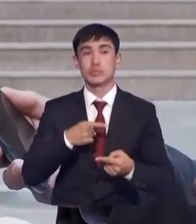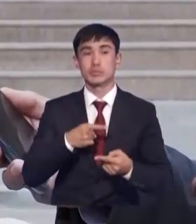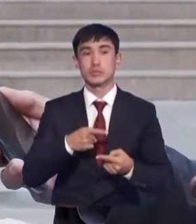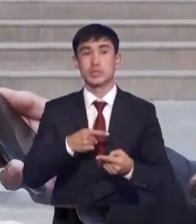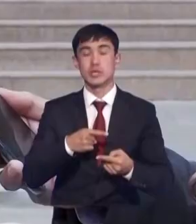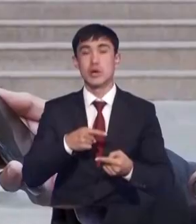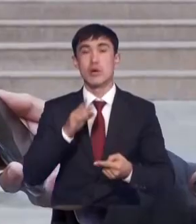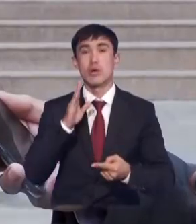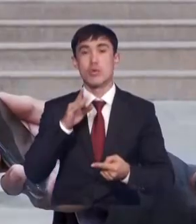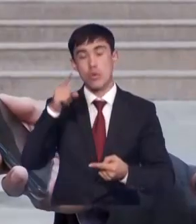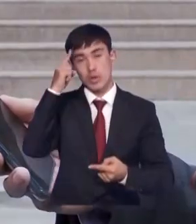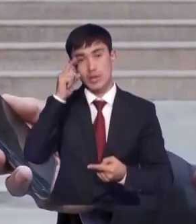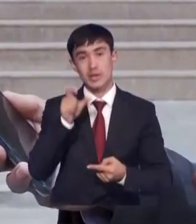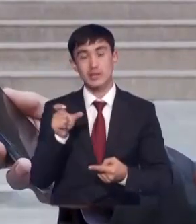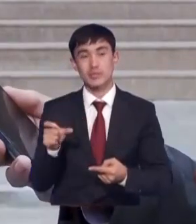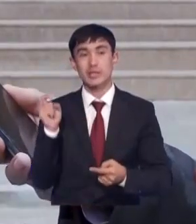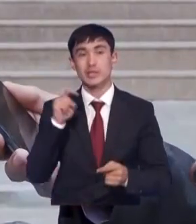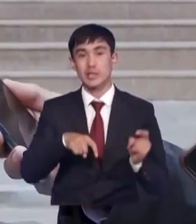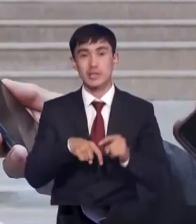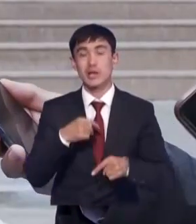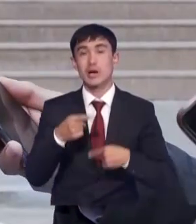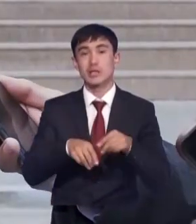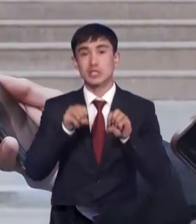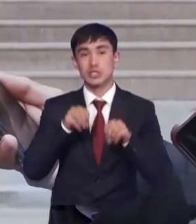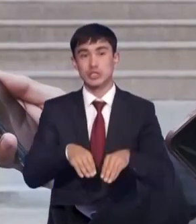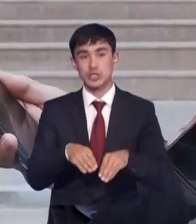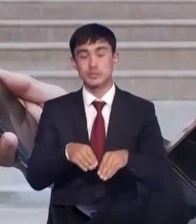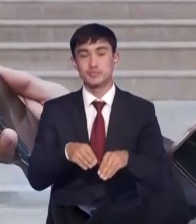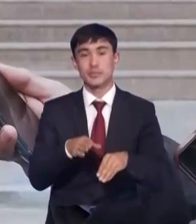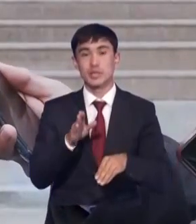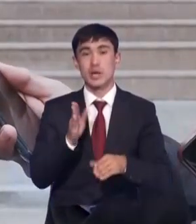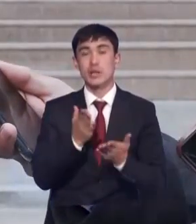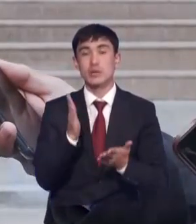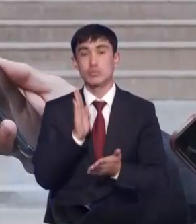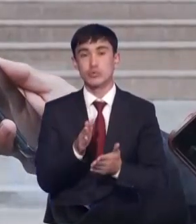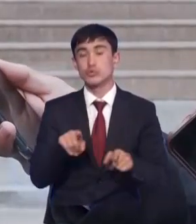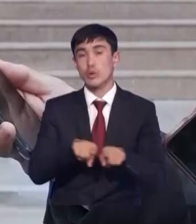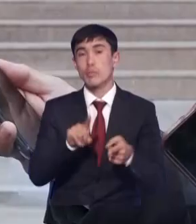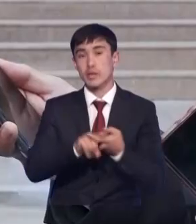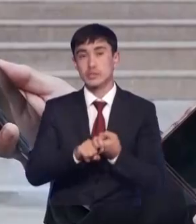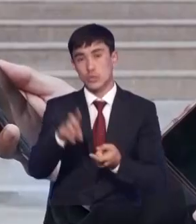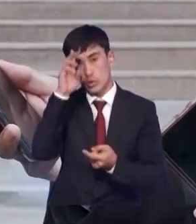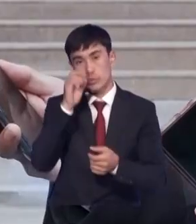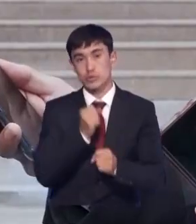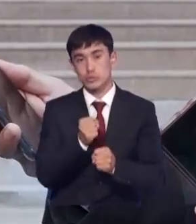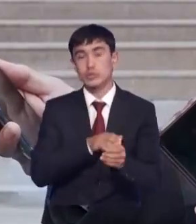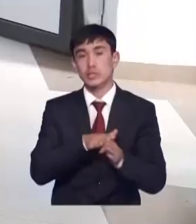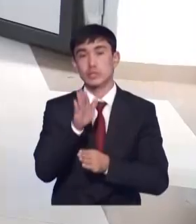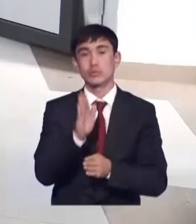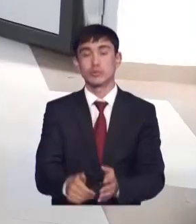болжамдап, болашағымызды ойлаған адамдар келеді. Ары қарай шешім тілек қандай болады, соған байланысты өкіметте жұмысын атқаратын